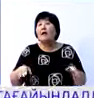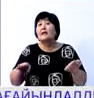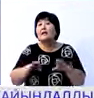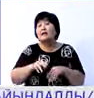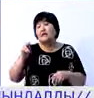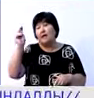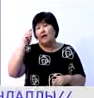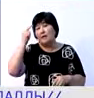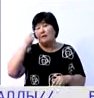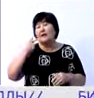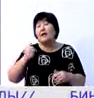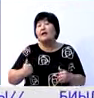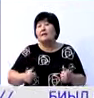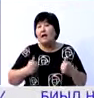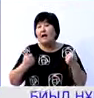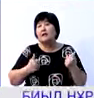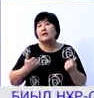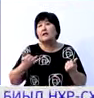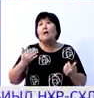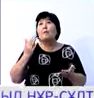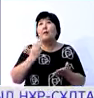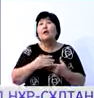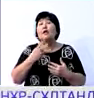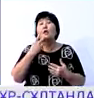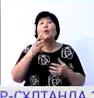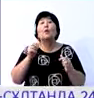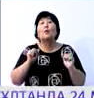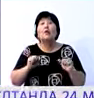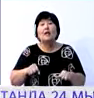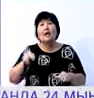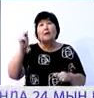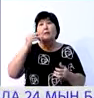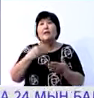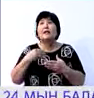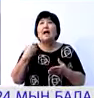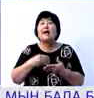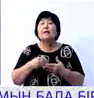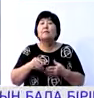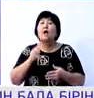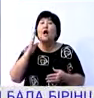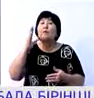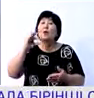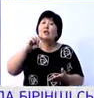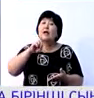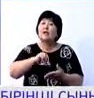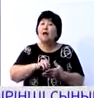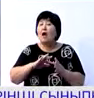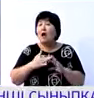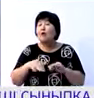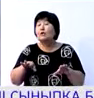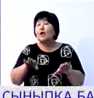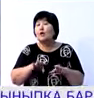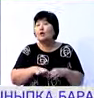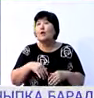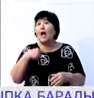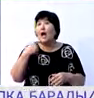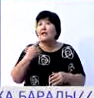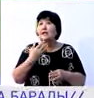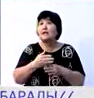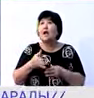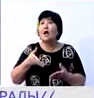білімі, дағдысы, үйренуі бар екенін көре аламыз. Білімге салған инвестиция болашақтың кепілі. Ауданда сондықтан аталмыш